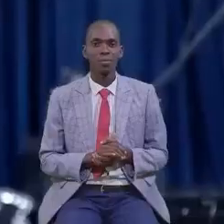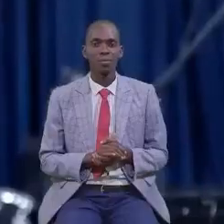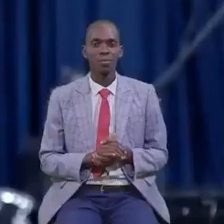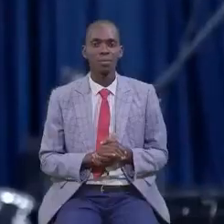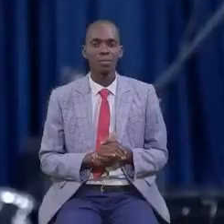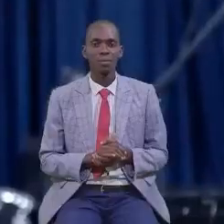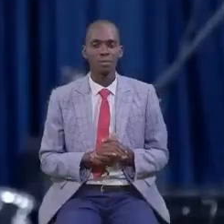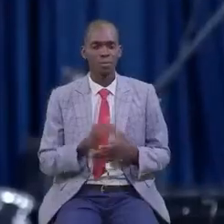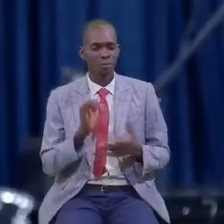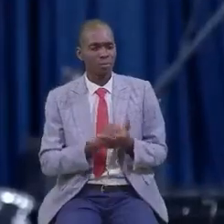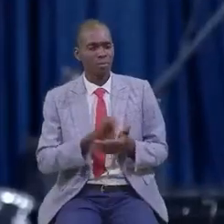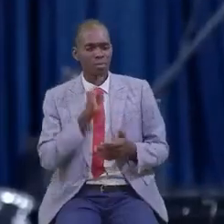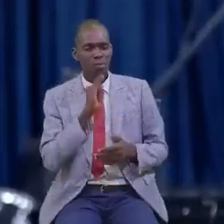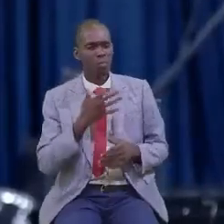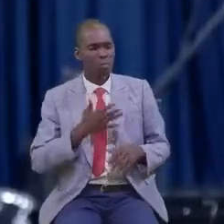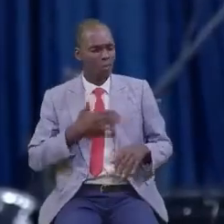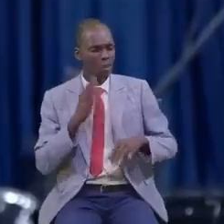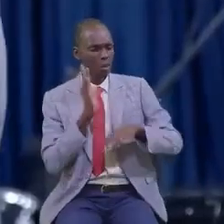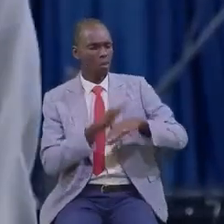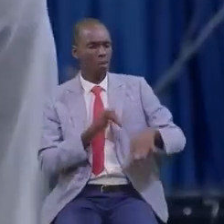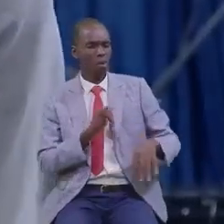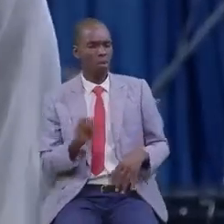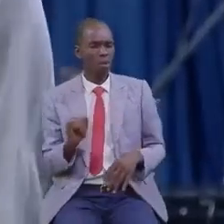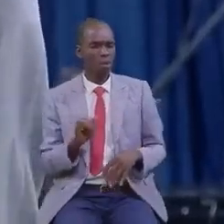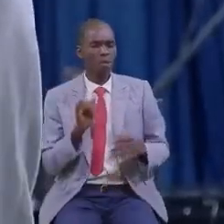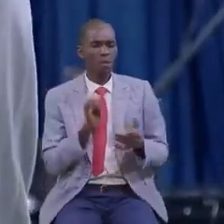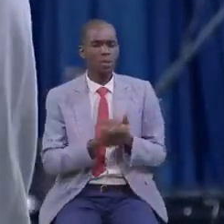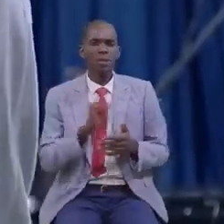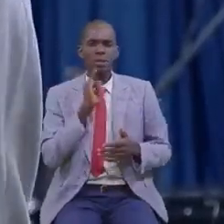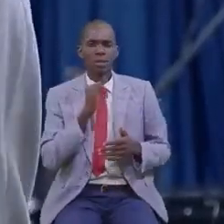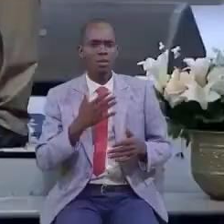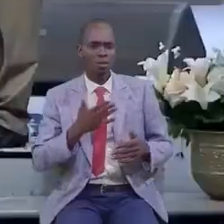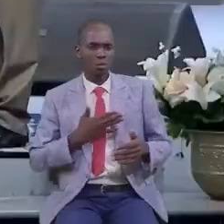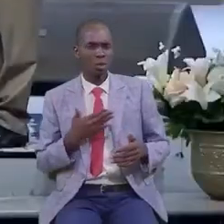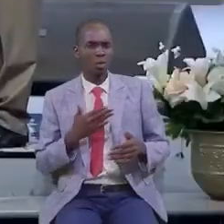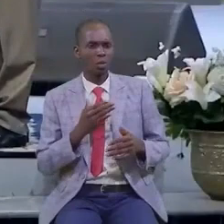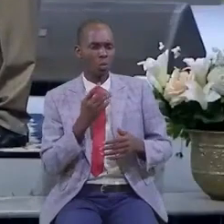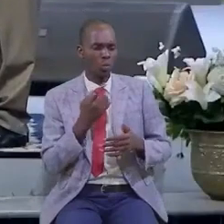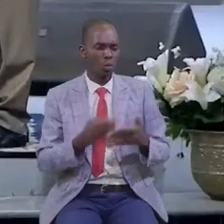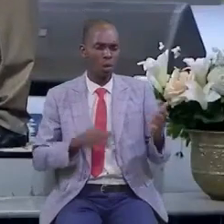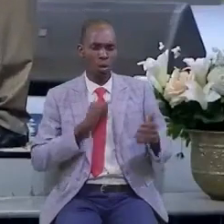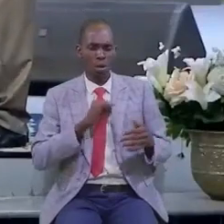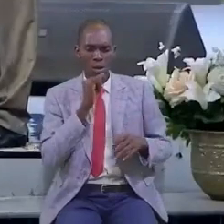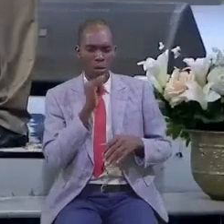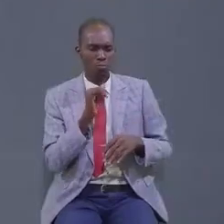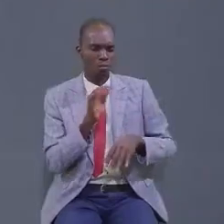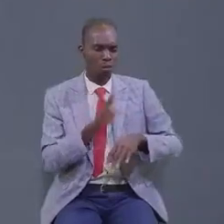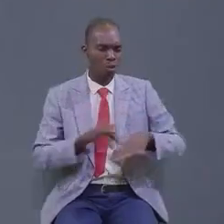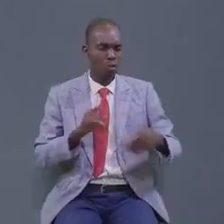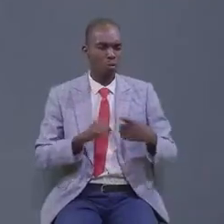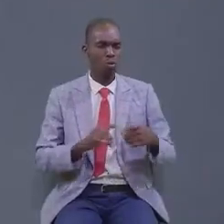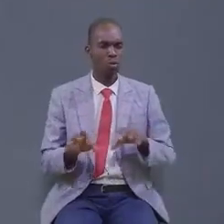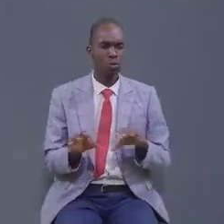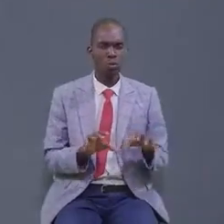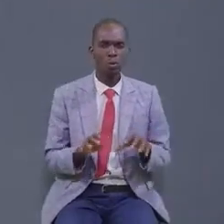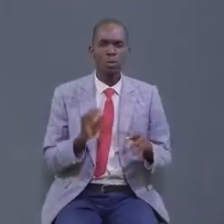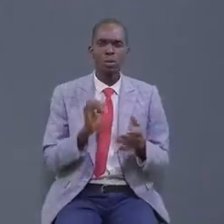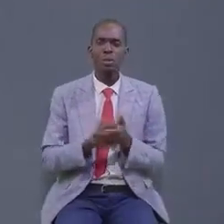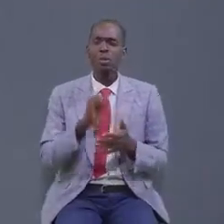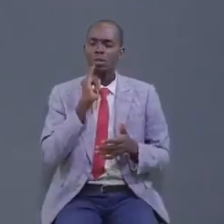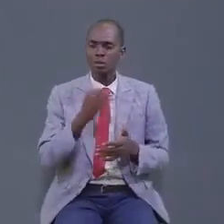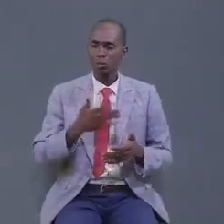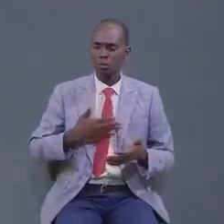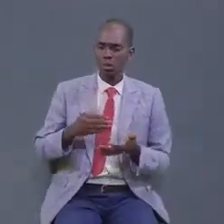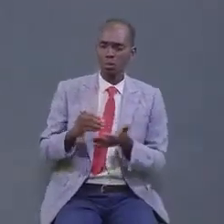గమనించుకుంటారు. That's my calling. ఇది నా యొక్క పిలుపు. That's my engagement. ఇది నేను నిర్వహిస్తున్న పని. That's my